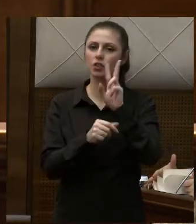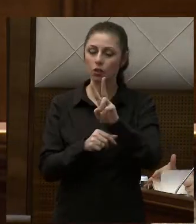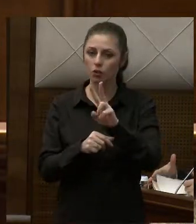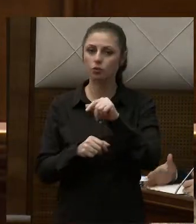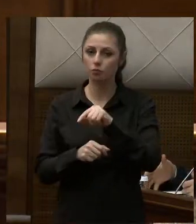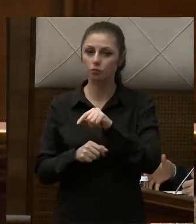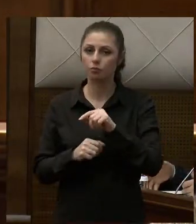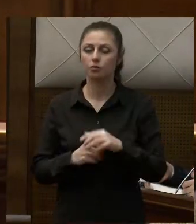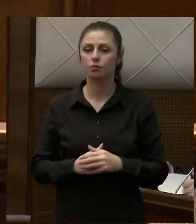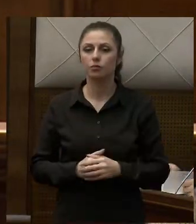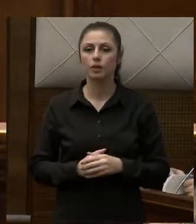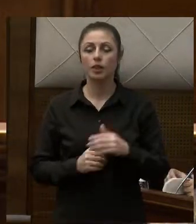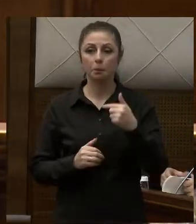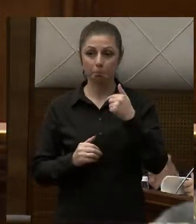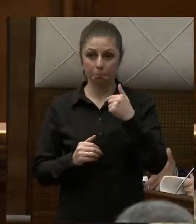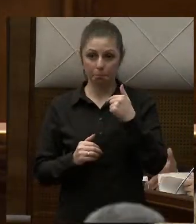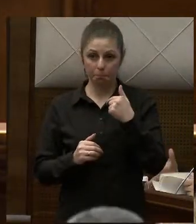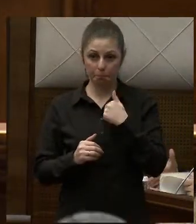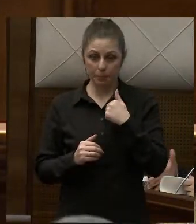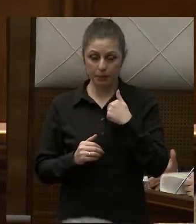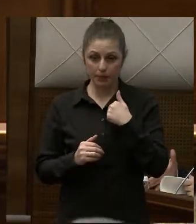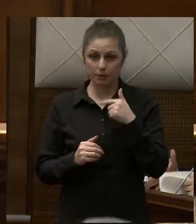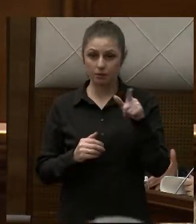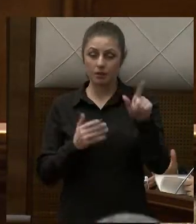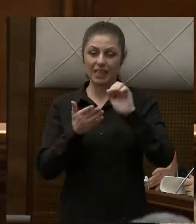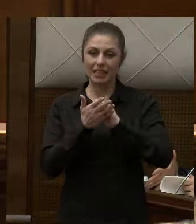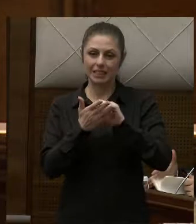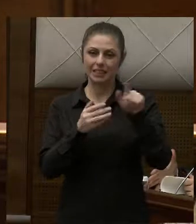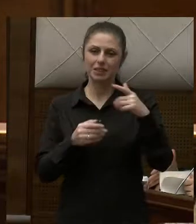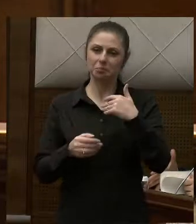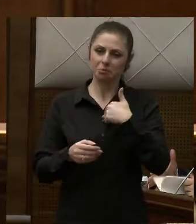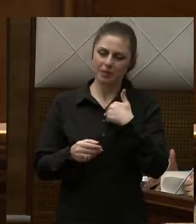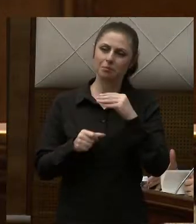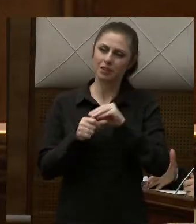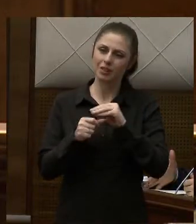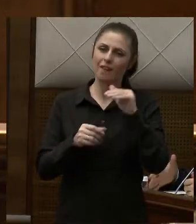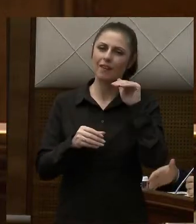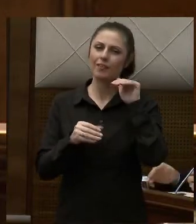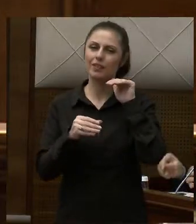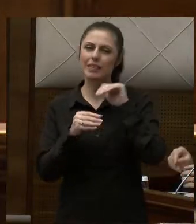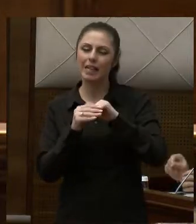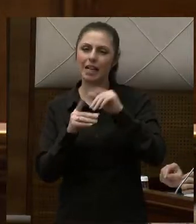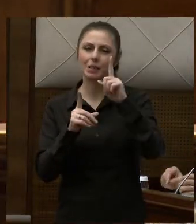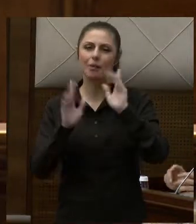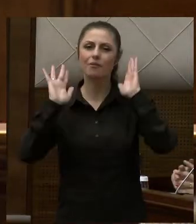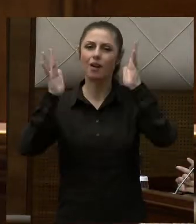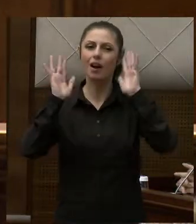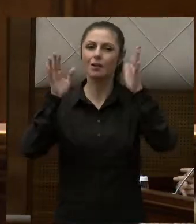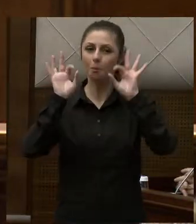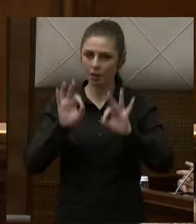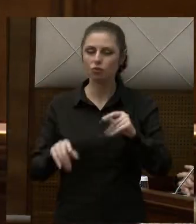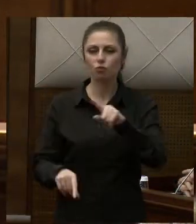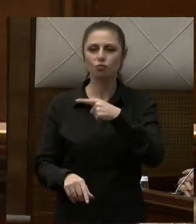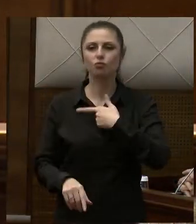sabah gazeteleri bizim üzerimizde siyasi bir faaliyete başlamıştır. Bunun